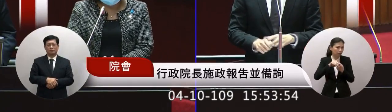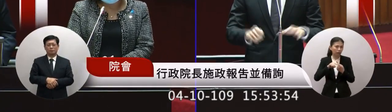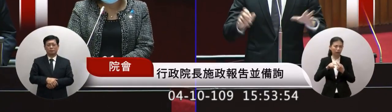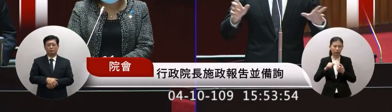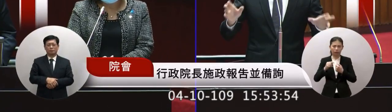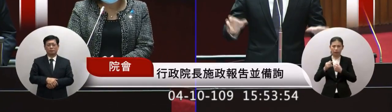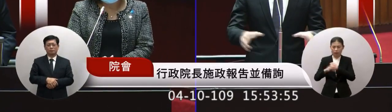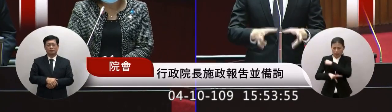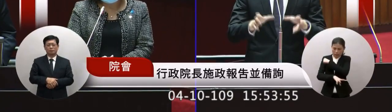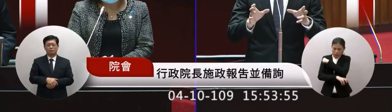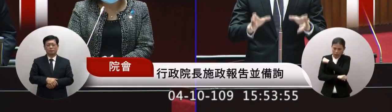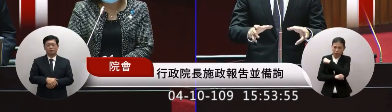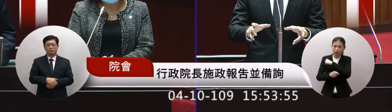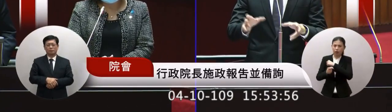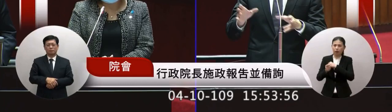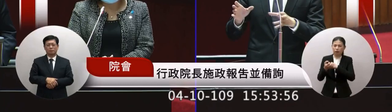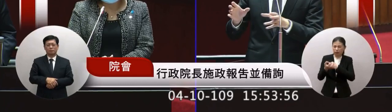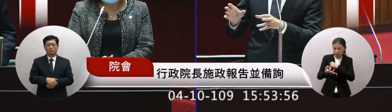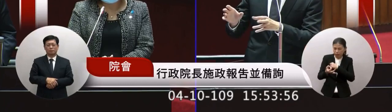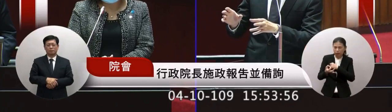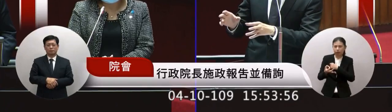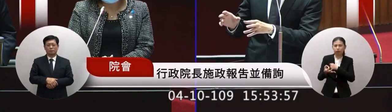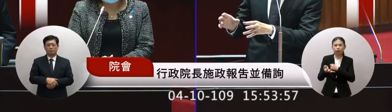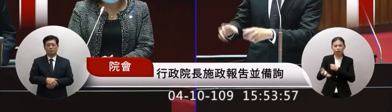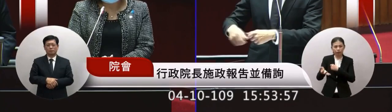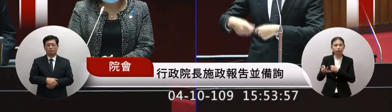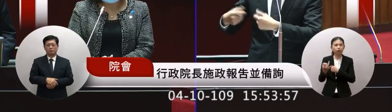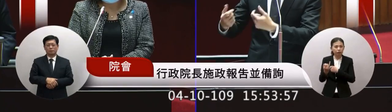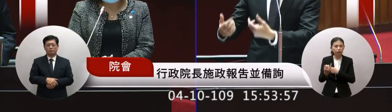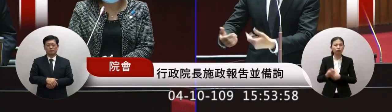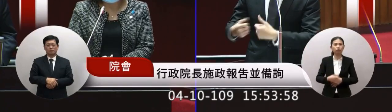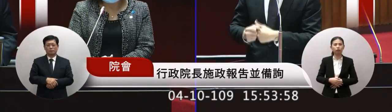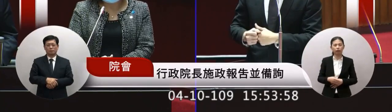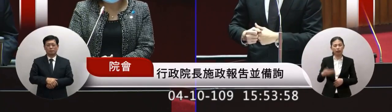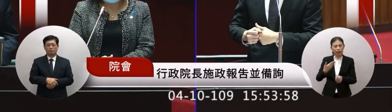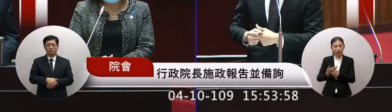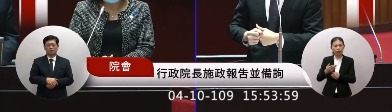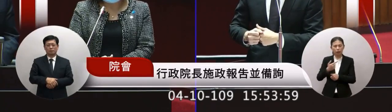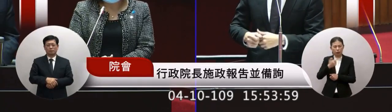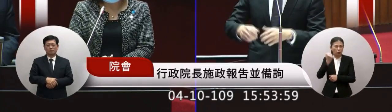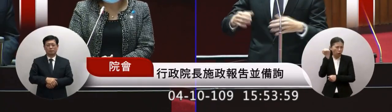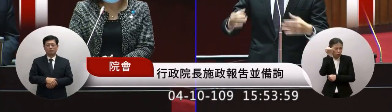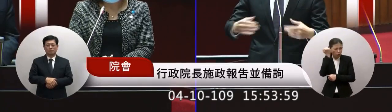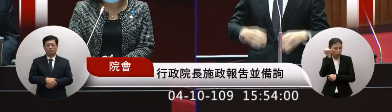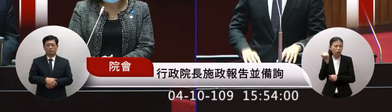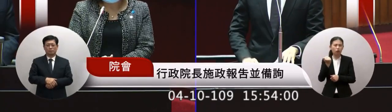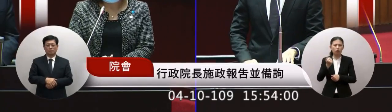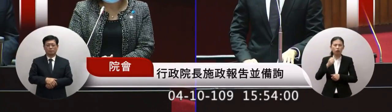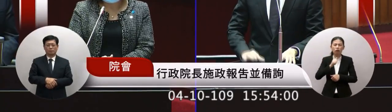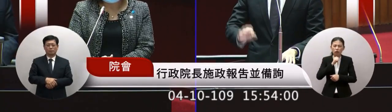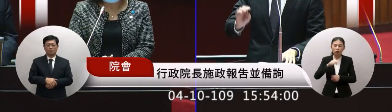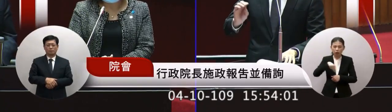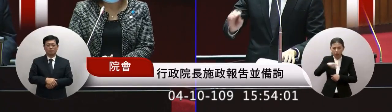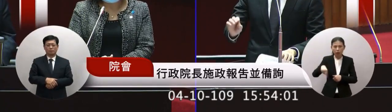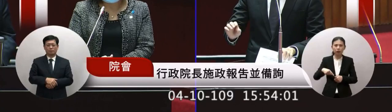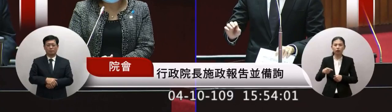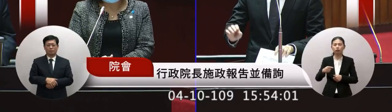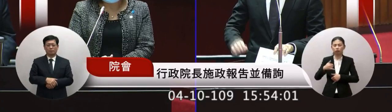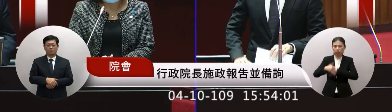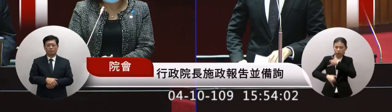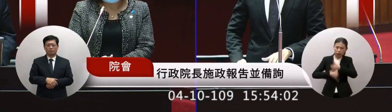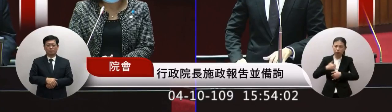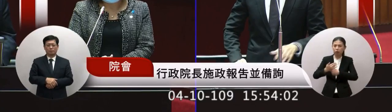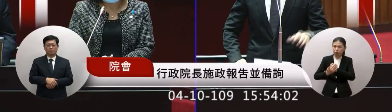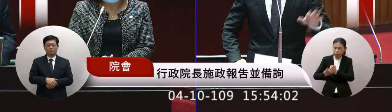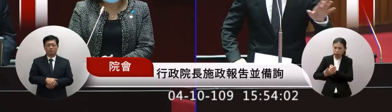吼，看有法度讲上加诶这个保障会当或者上困难的这个劳工，伊伫年老的时阵有一个上加保障给付，